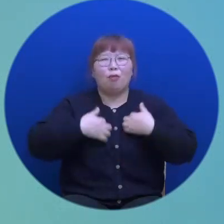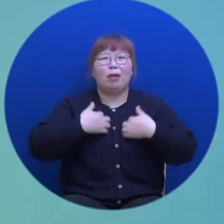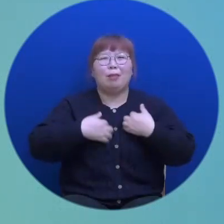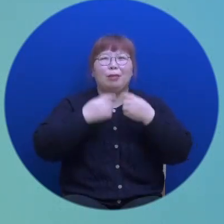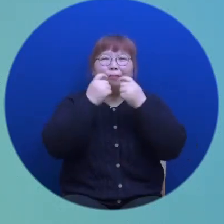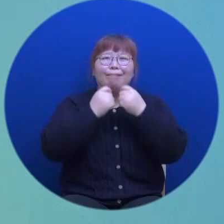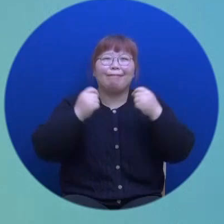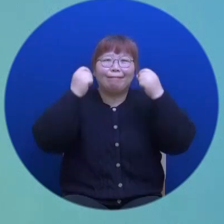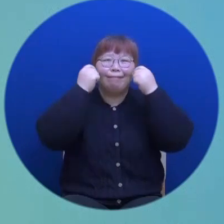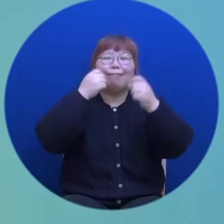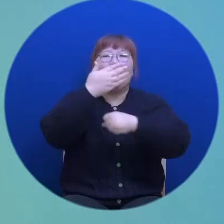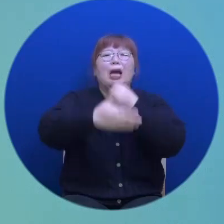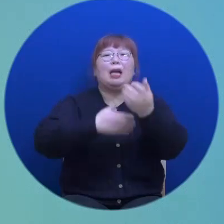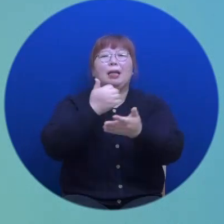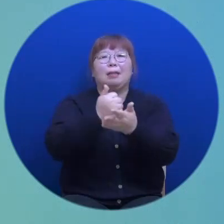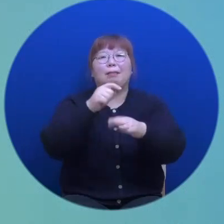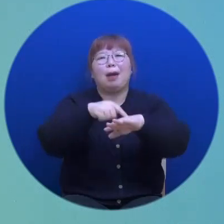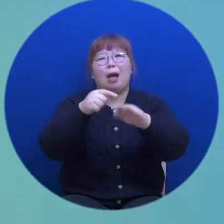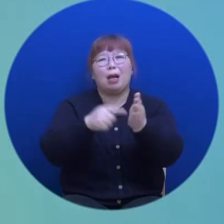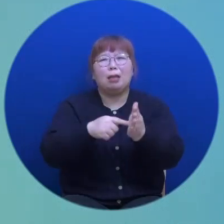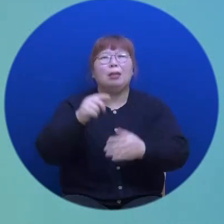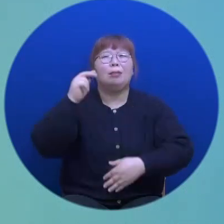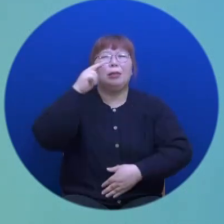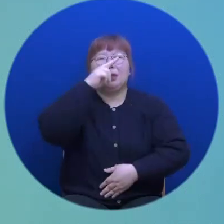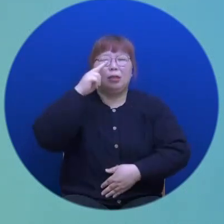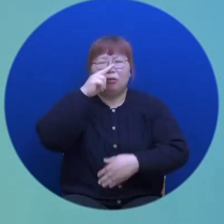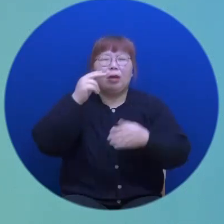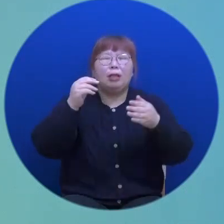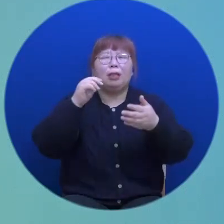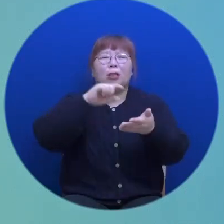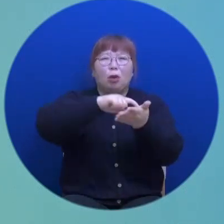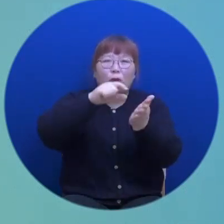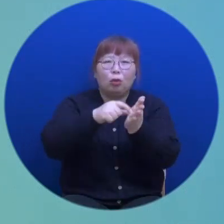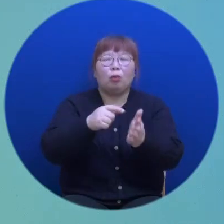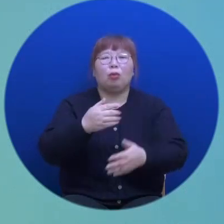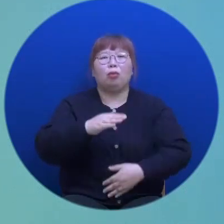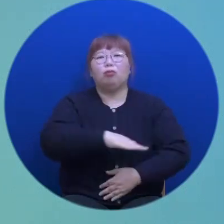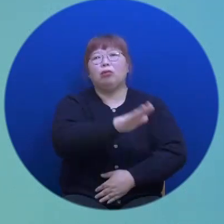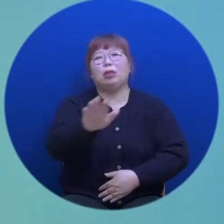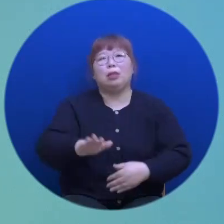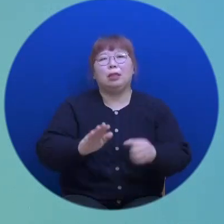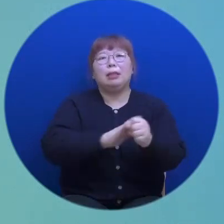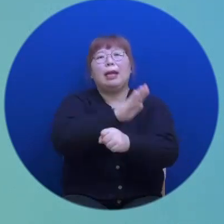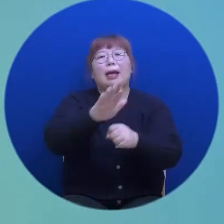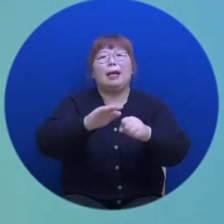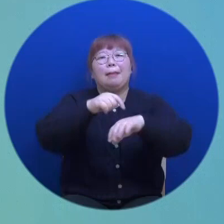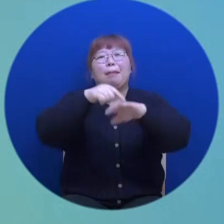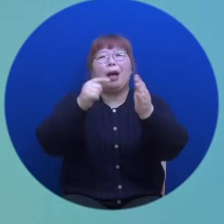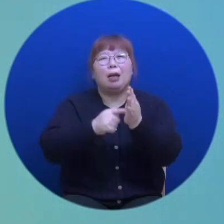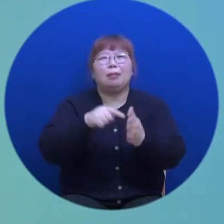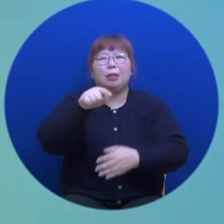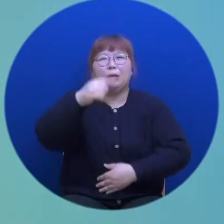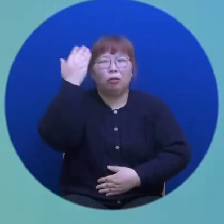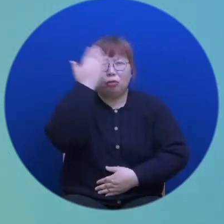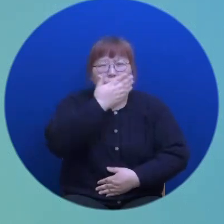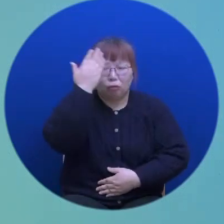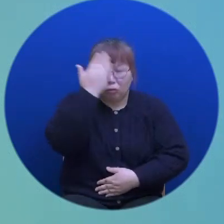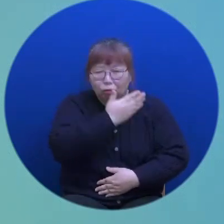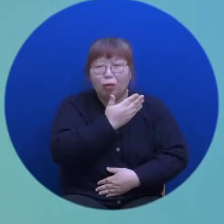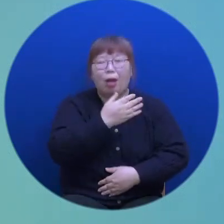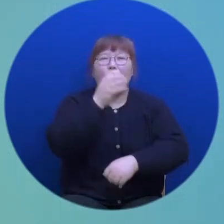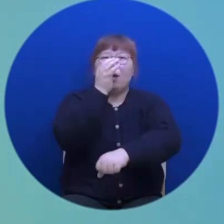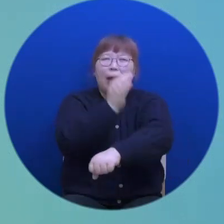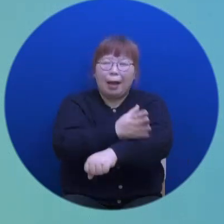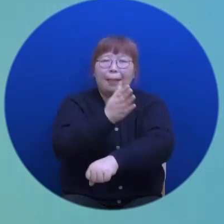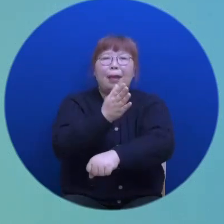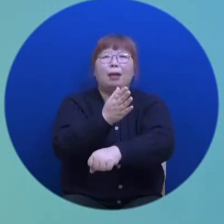마음입니다. 질투하시기까지 우리를 사랑하시는 그 하나님의 마음, 그 순수하고